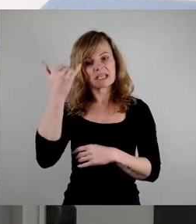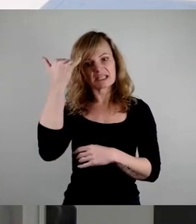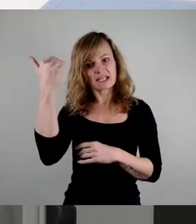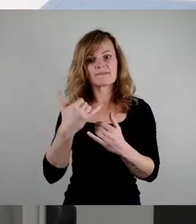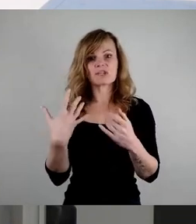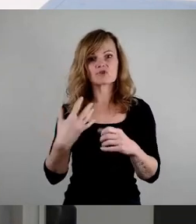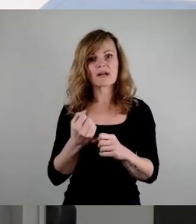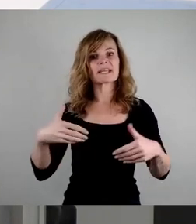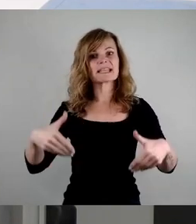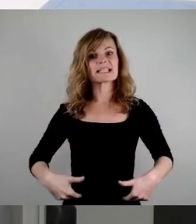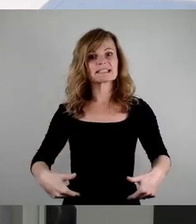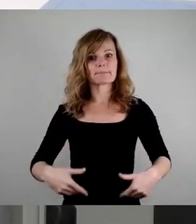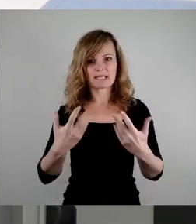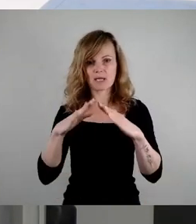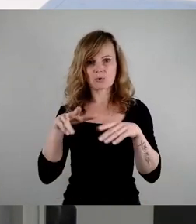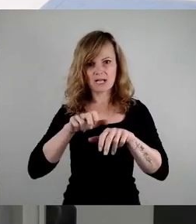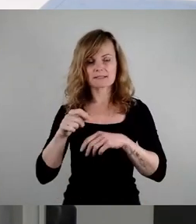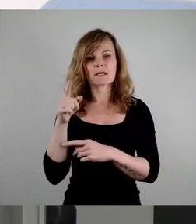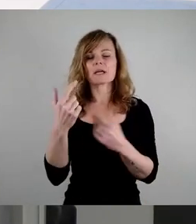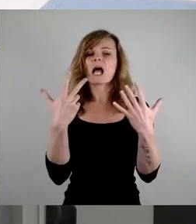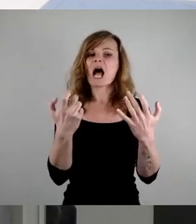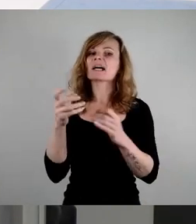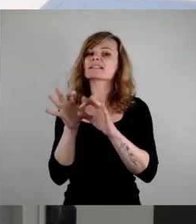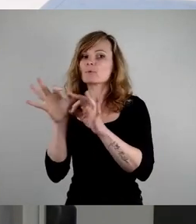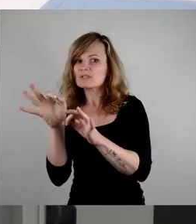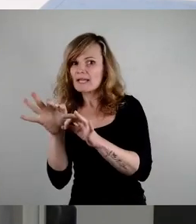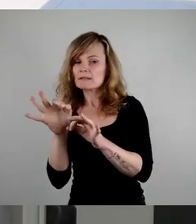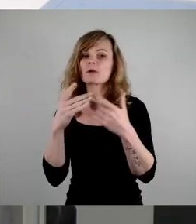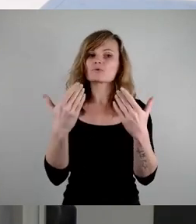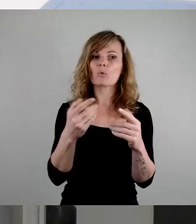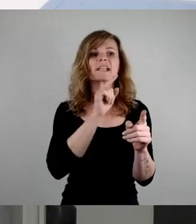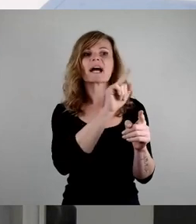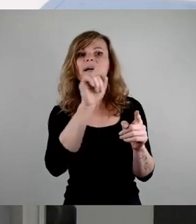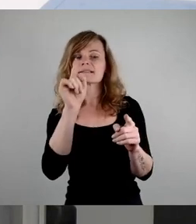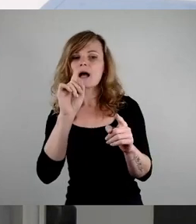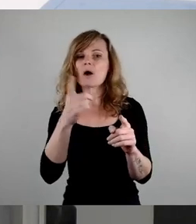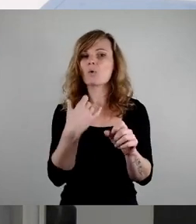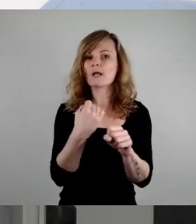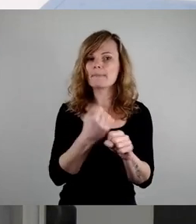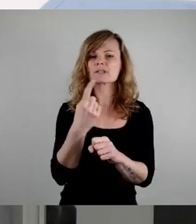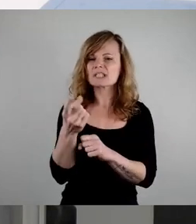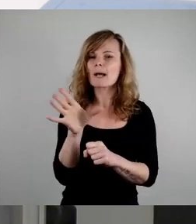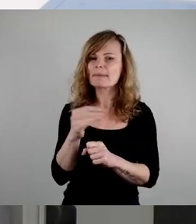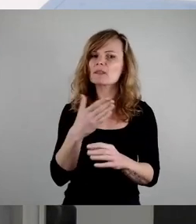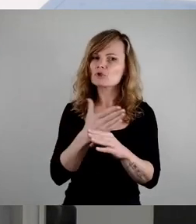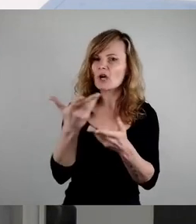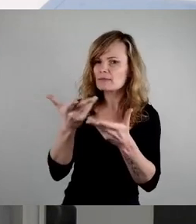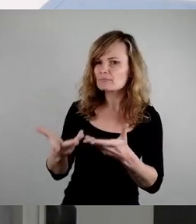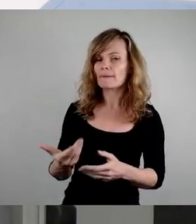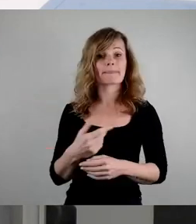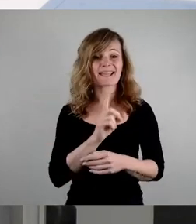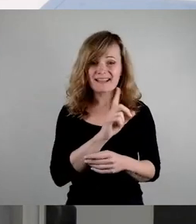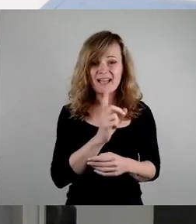hinkriegen. 80%, das wird dort und dort auch schon so gemacht. Ich möchte euch da mitsprechen lassen. Nein, da wird klammheimlich